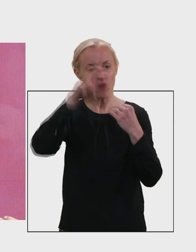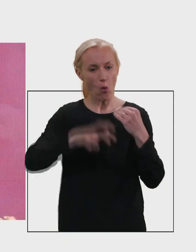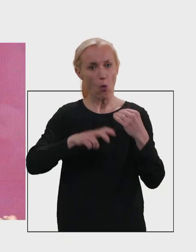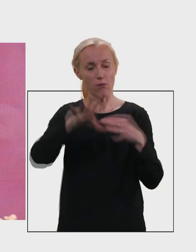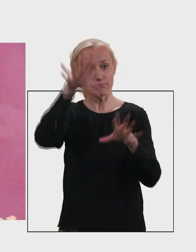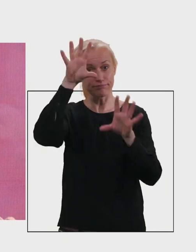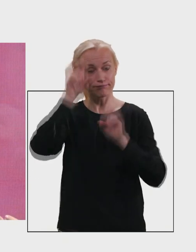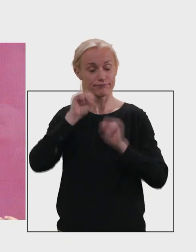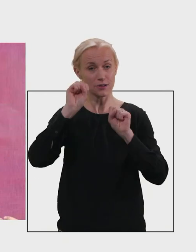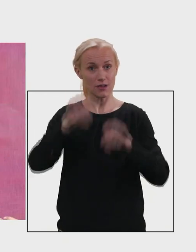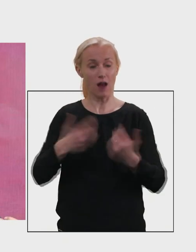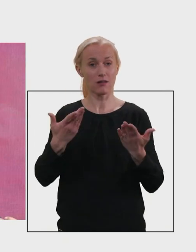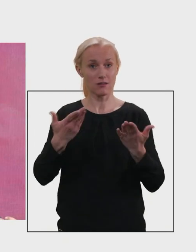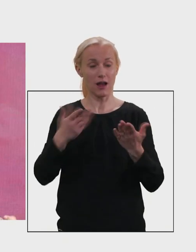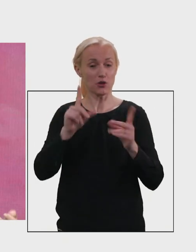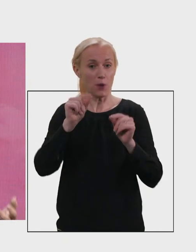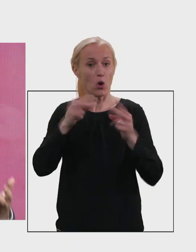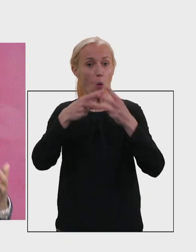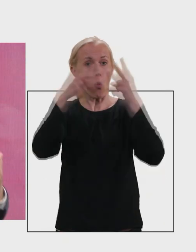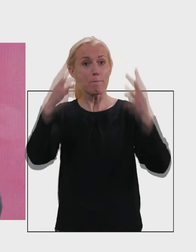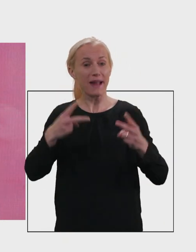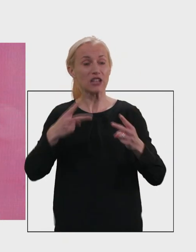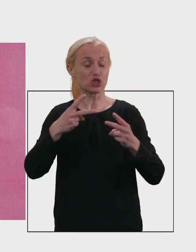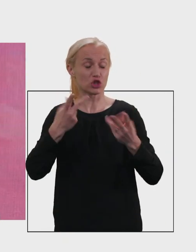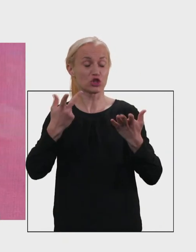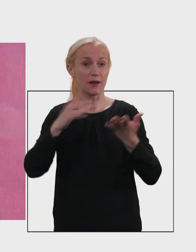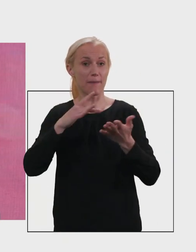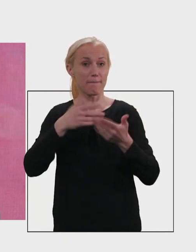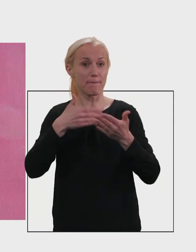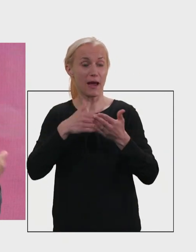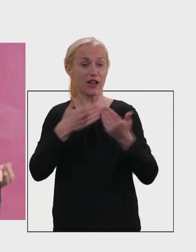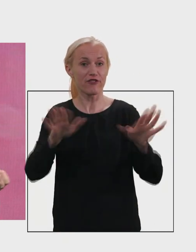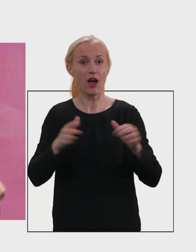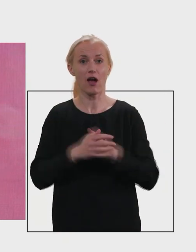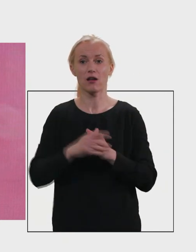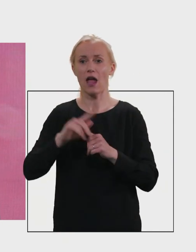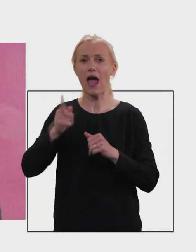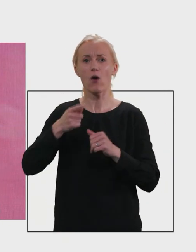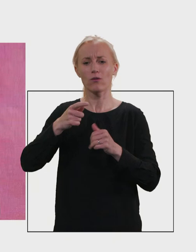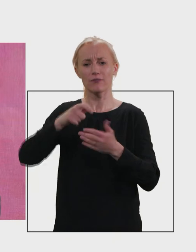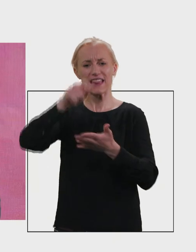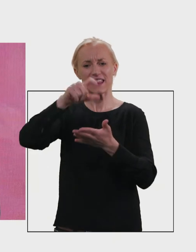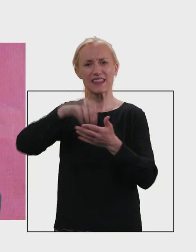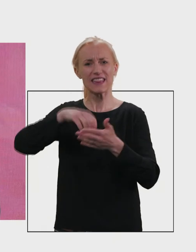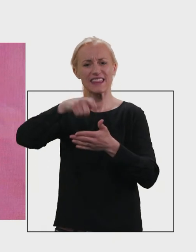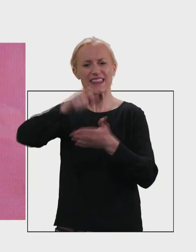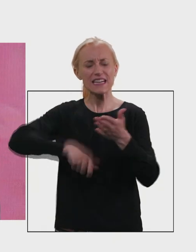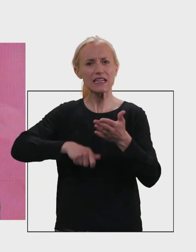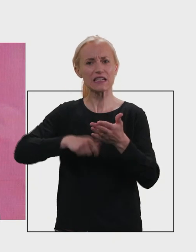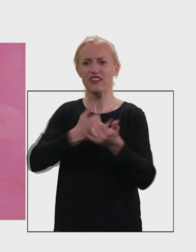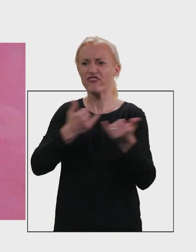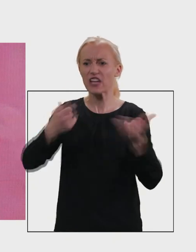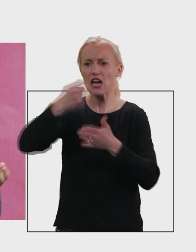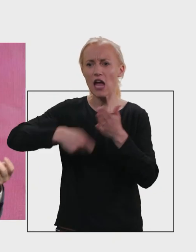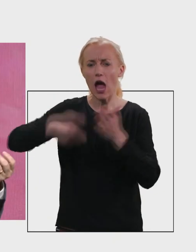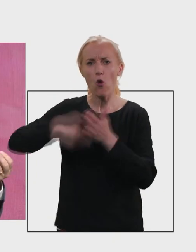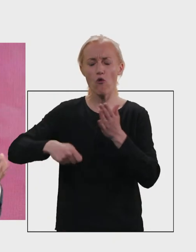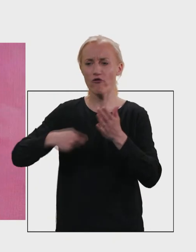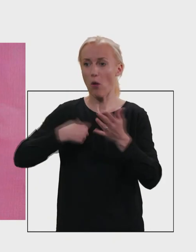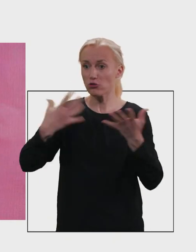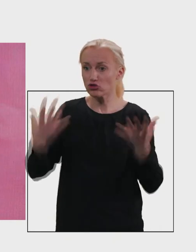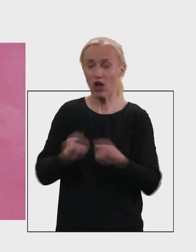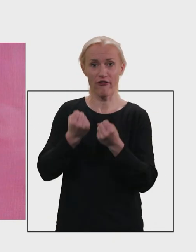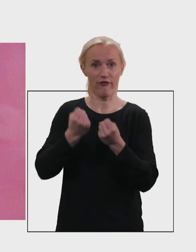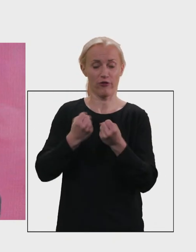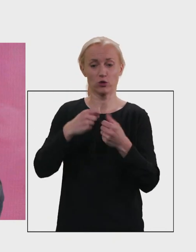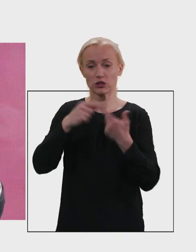erfassen können, also ob sie barrierefrei ist, die Page. Es geht weiter über die Frage des Ticketing, kriege ich irgendwie ein Ticket, wie sieht das denn aus, kriege ich das hin und so